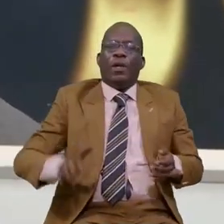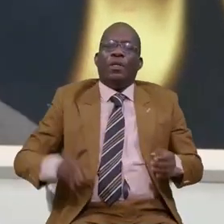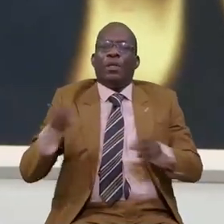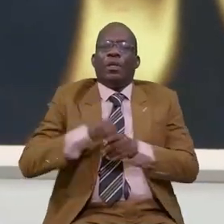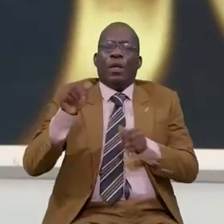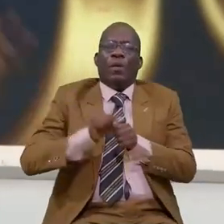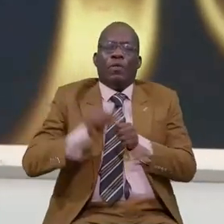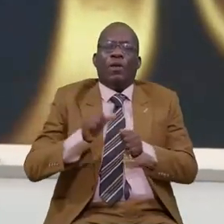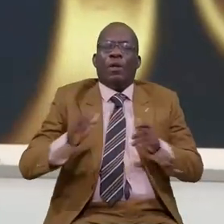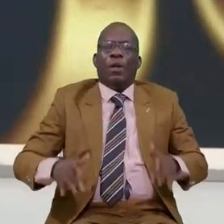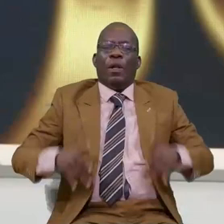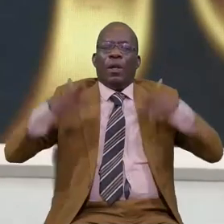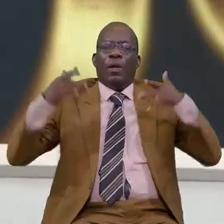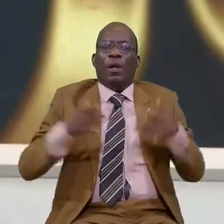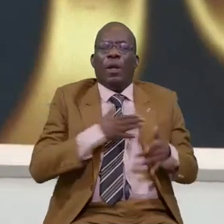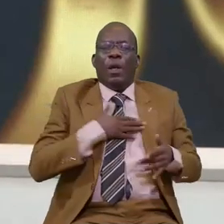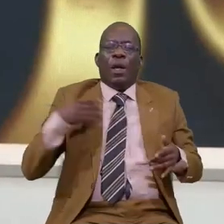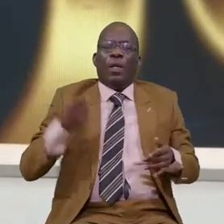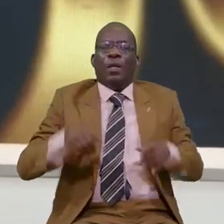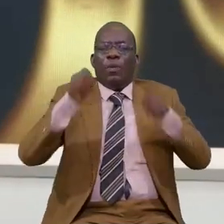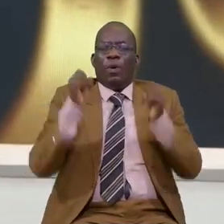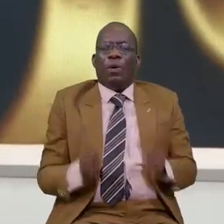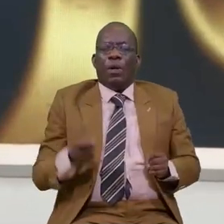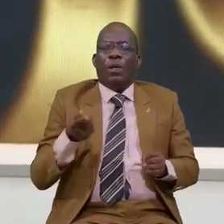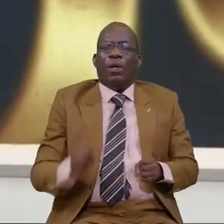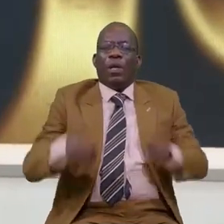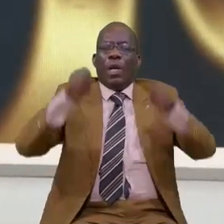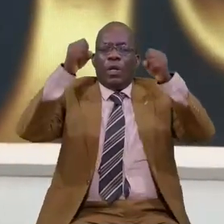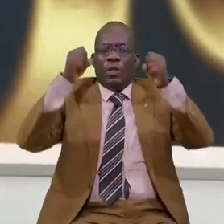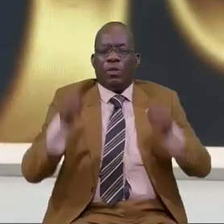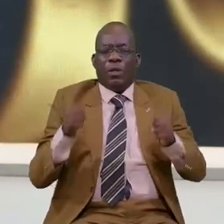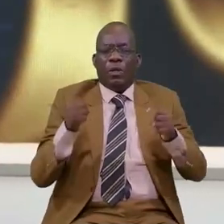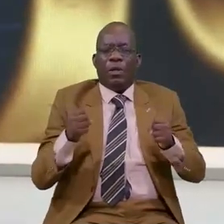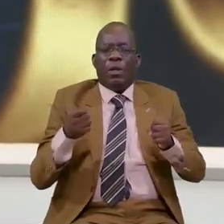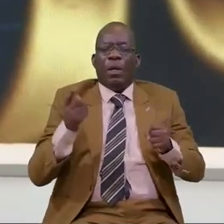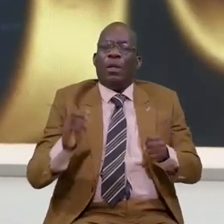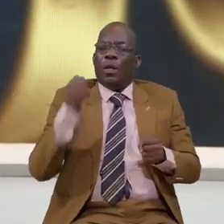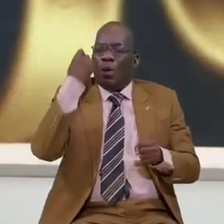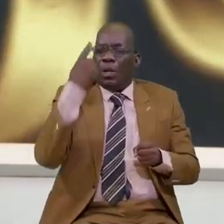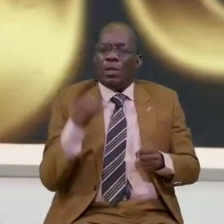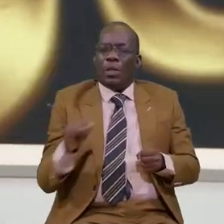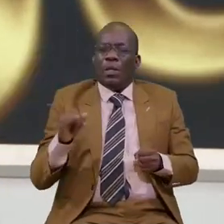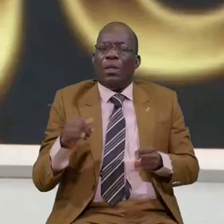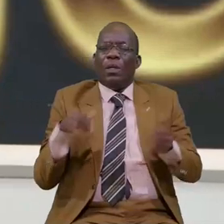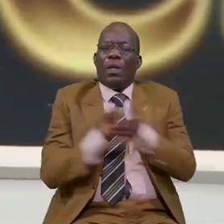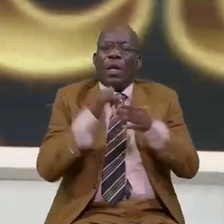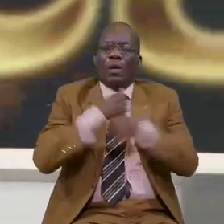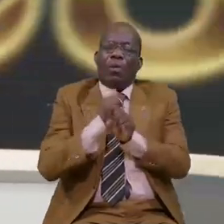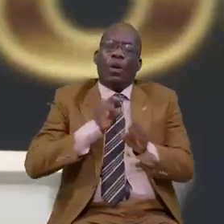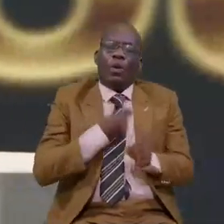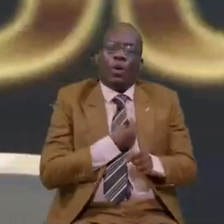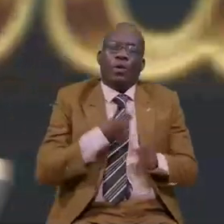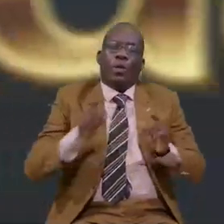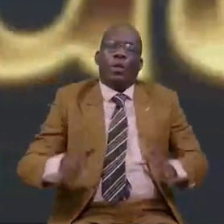Glorifie-toi dans chaque vie. Glorifie Christ dans chaque vie. Et la puissance, la